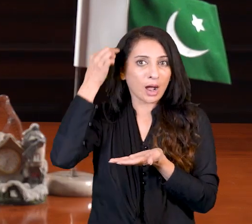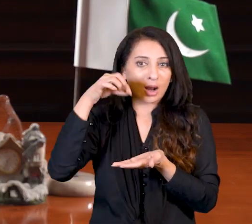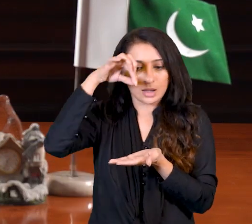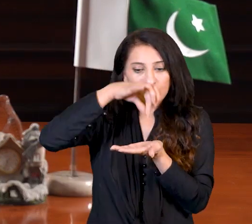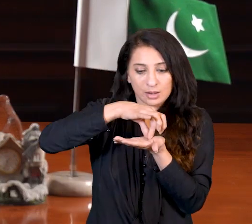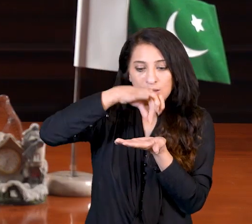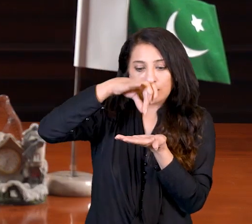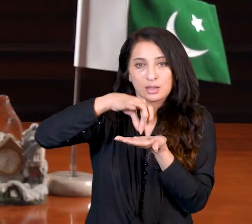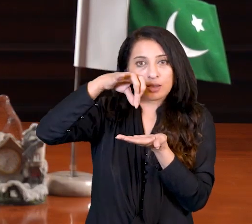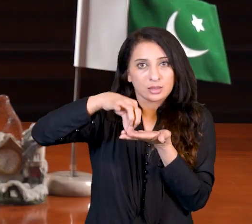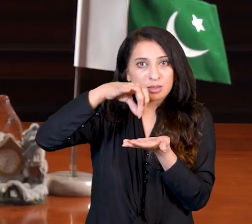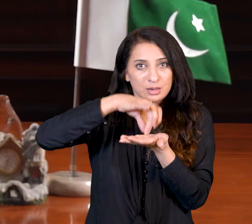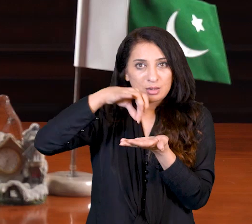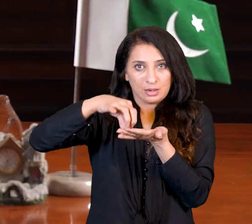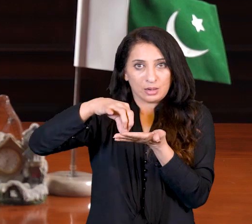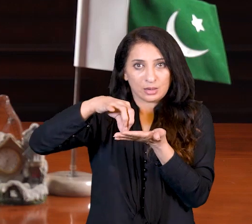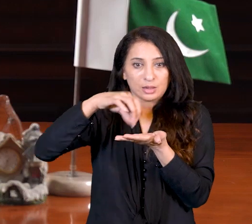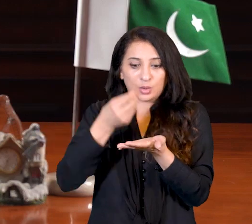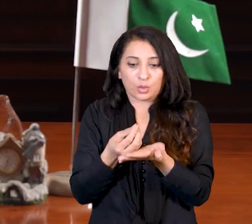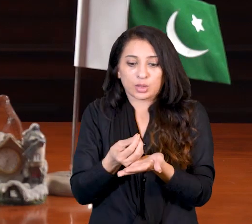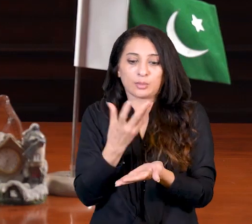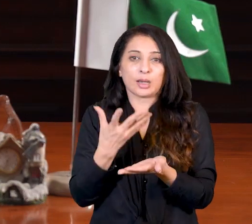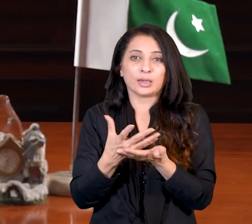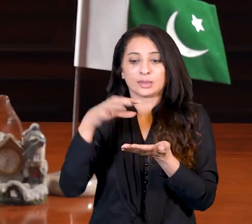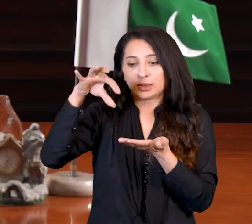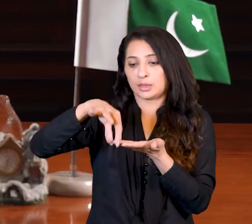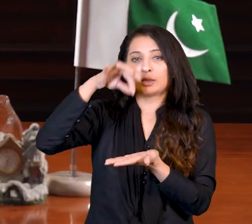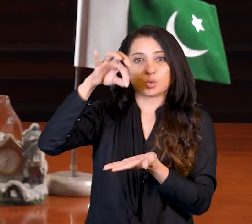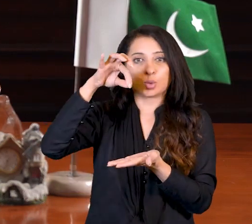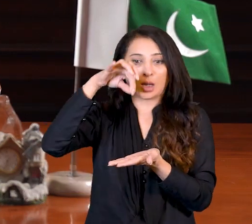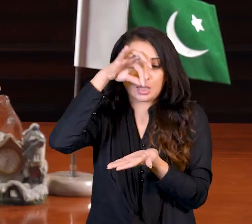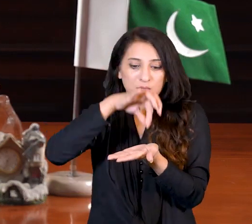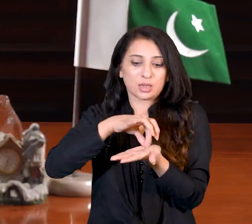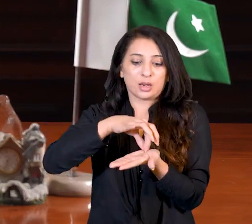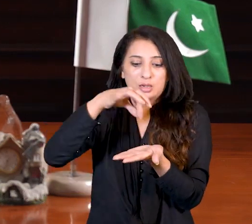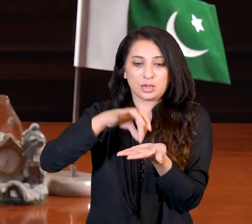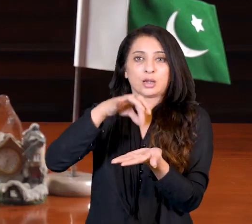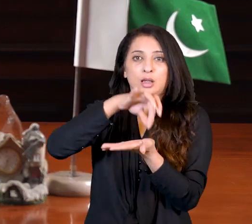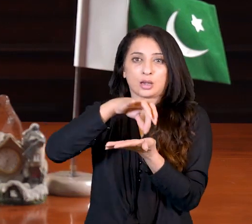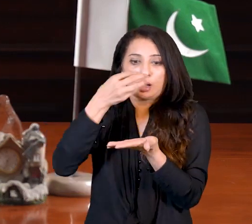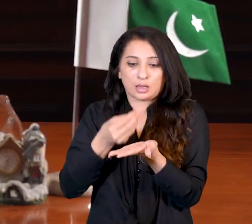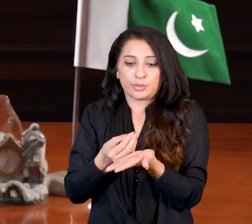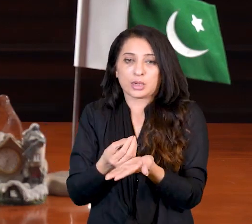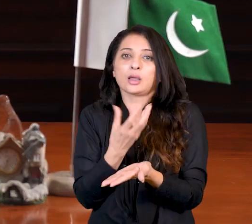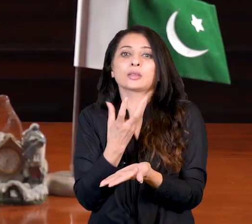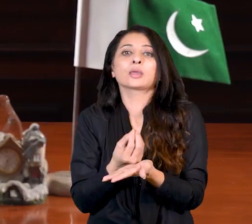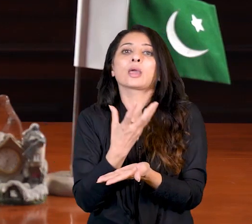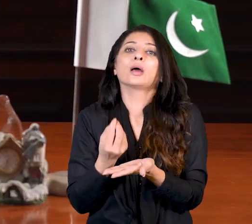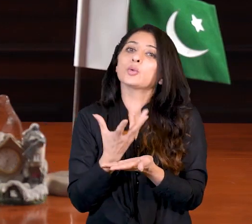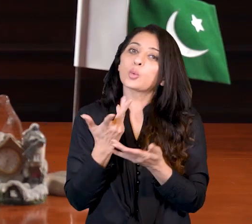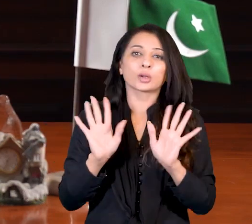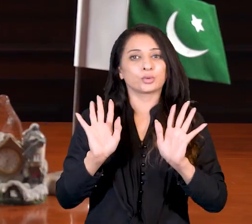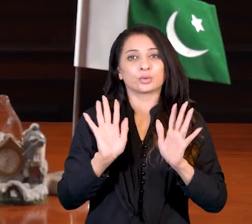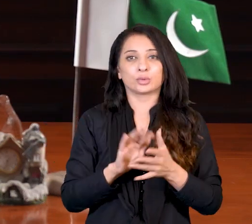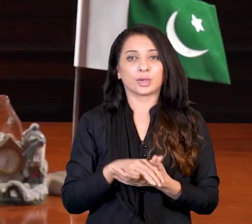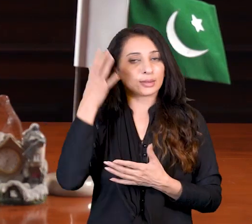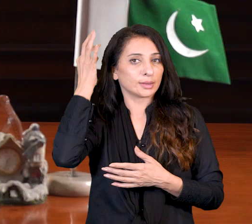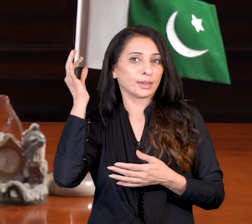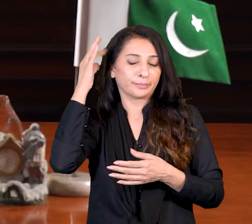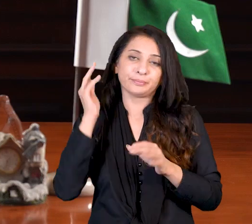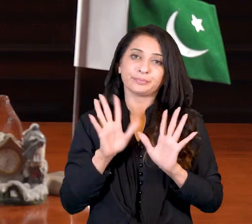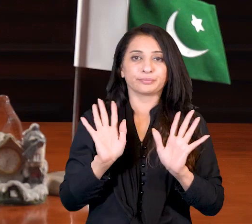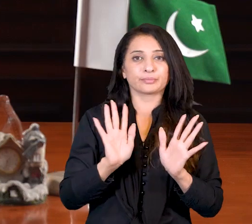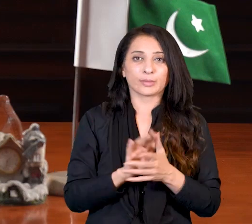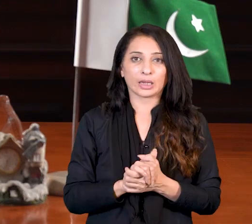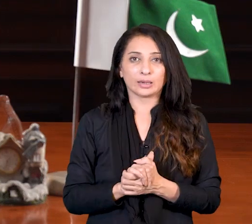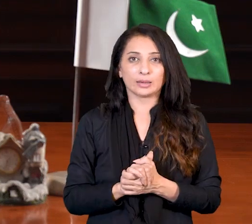अपने ही बाल को एक जगह से उठा के खाली जगह पे शिफ्ट कर दिया जाता है। डोनर एरिया से हम रेसिपिएंट एरिया में डाल देते हैं।